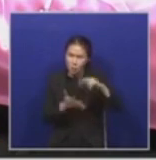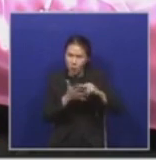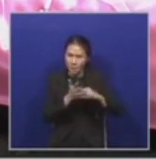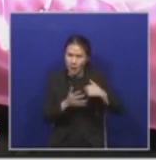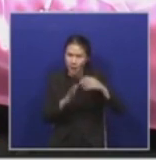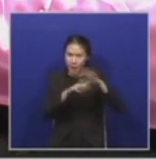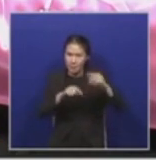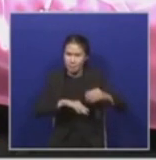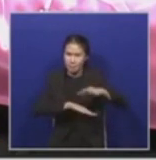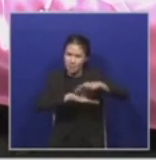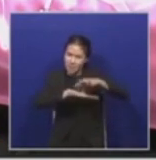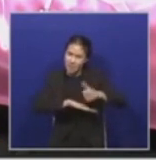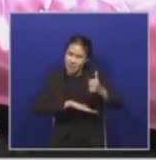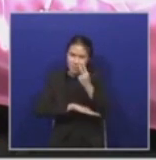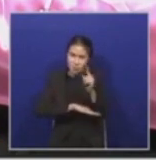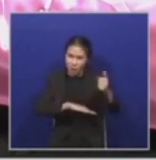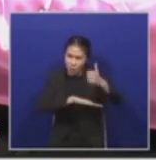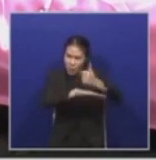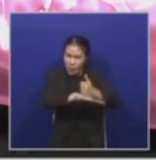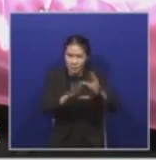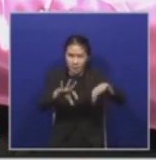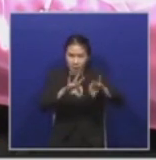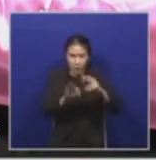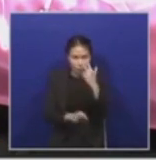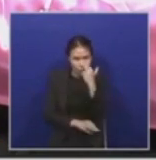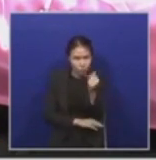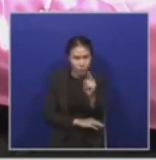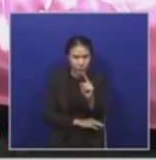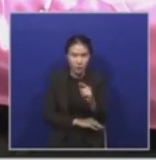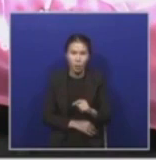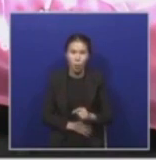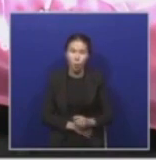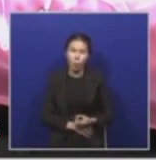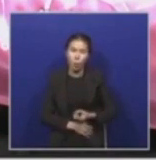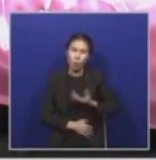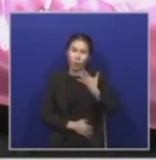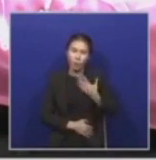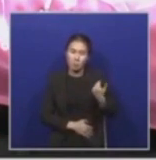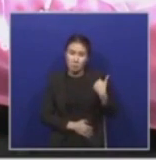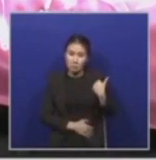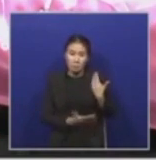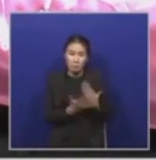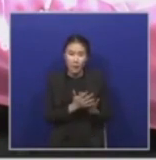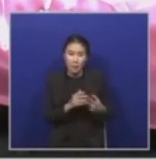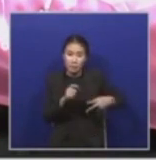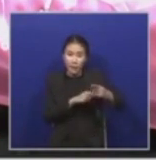านยังอยู่ดีเนี่ยนะครับรบกวนท่านไปดูหน่อยครับคุณพระช่วยท่านประธานรู้ไหมครับตัดไปเท่าไ